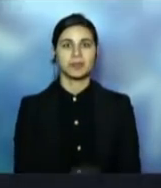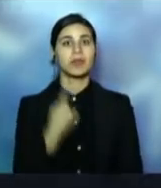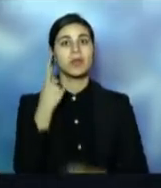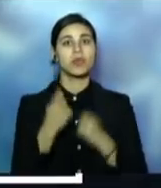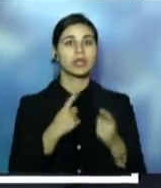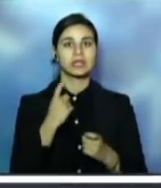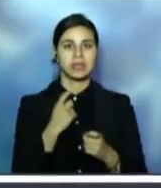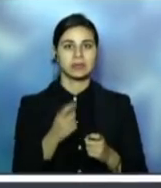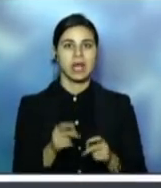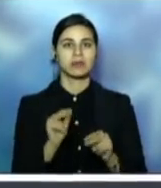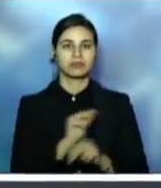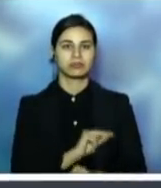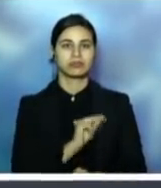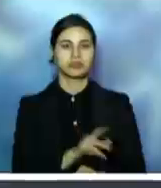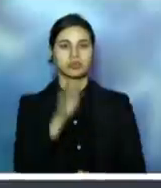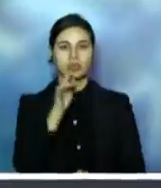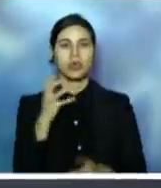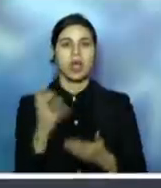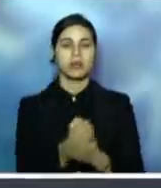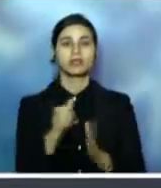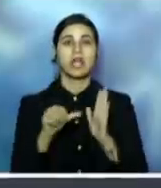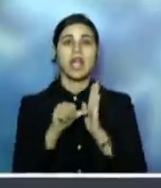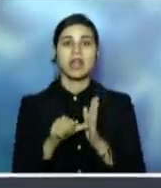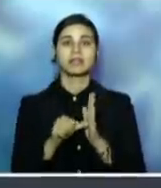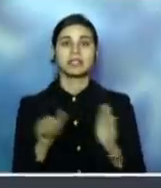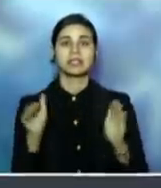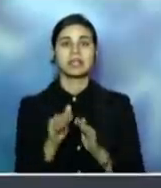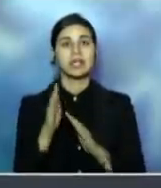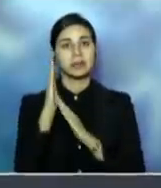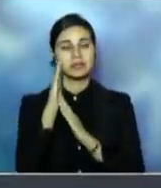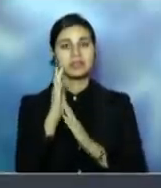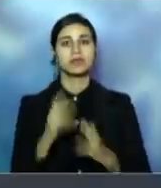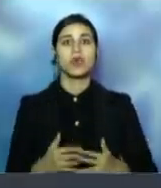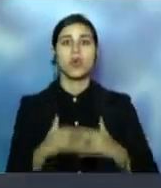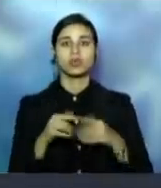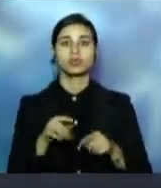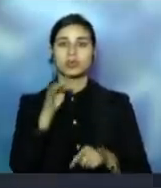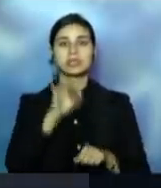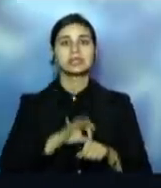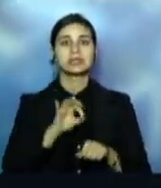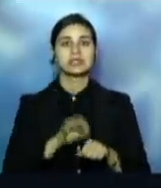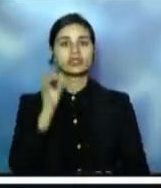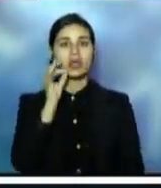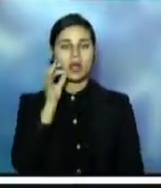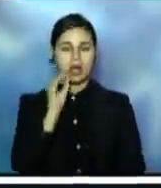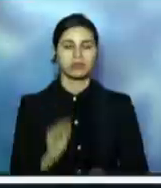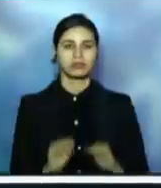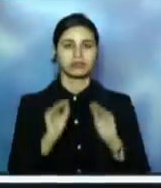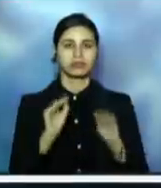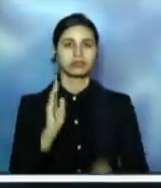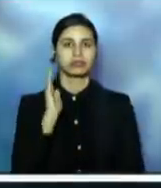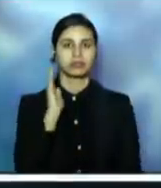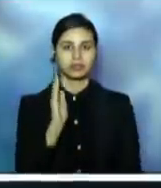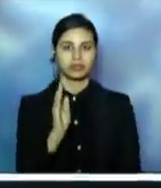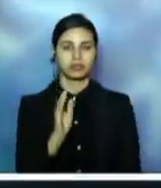მონაცემთა დამუშავების შედეგად აღმოჩნდა 6 საათზე ნაკლები ძილი ორსულთა დიაბეტის ალბათობას ზრდის. ორსულთა